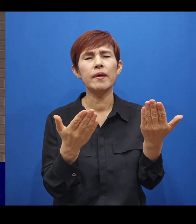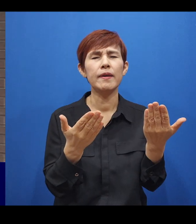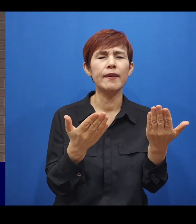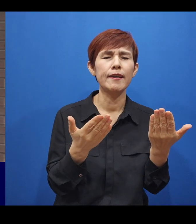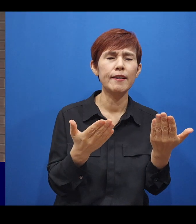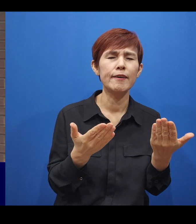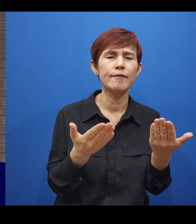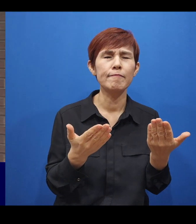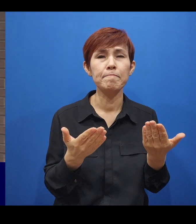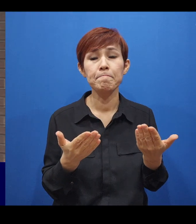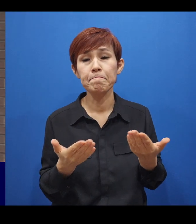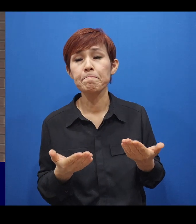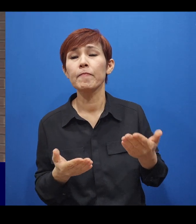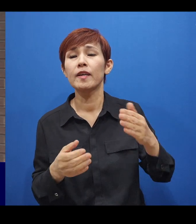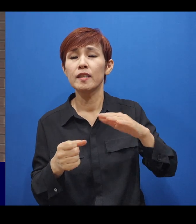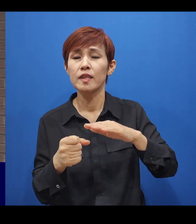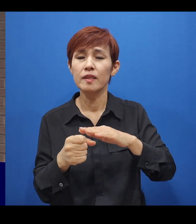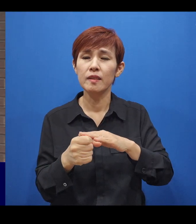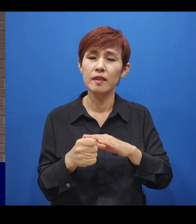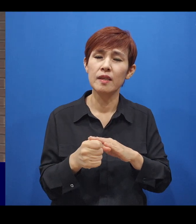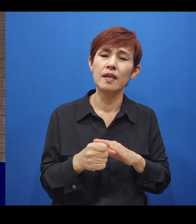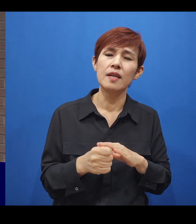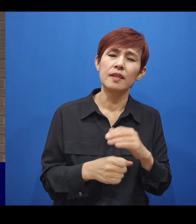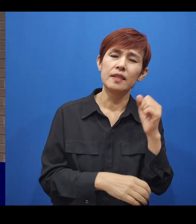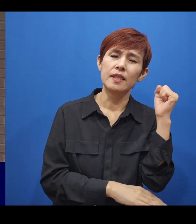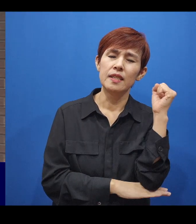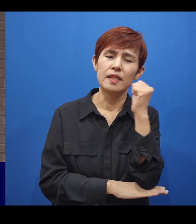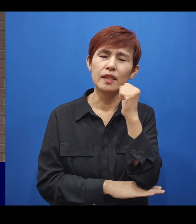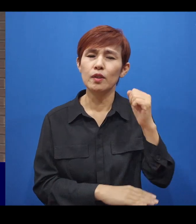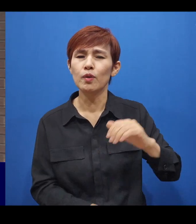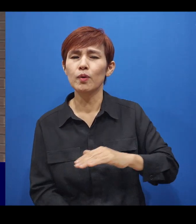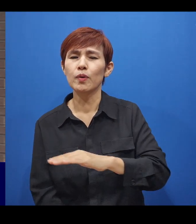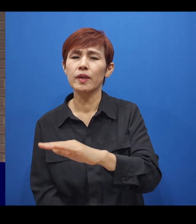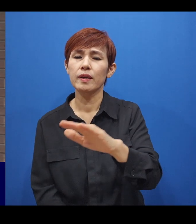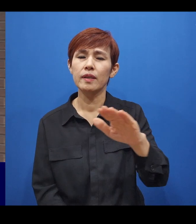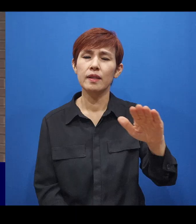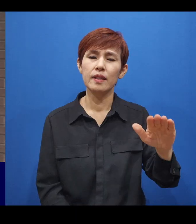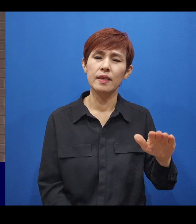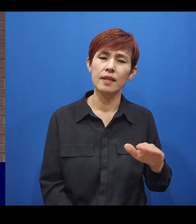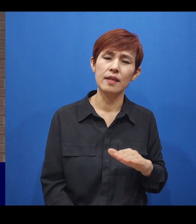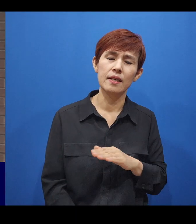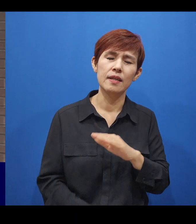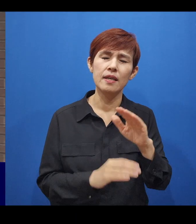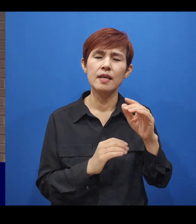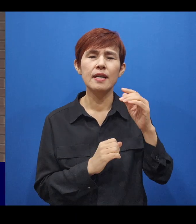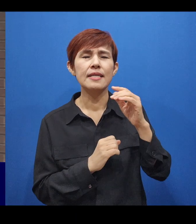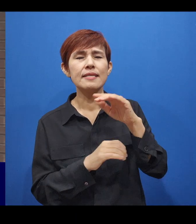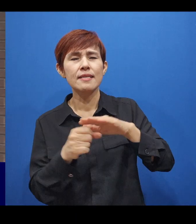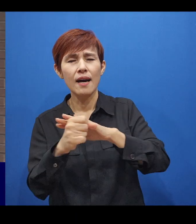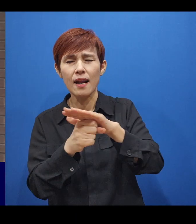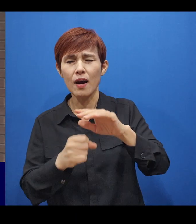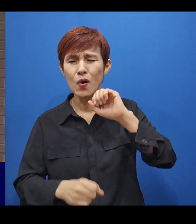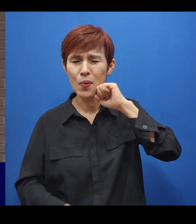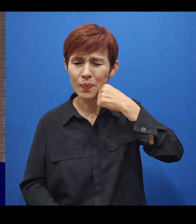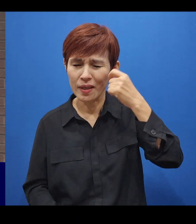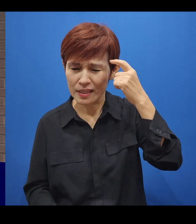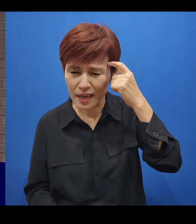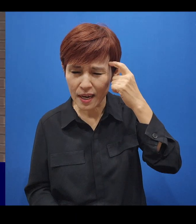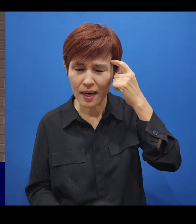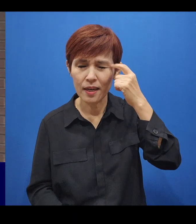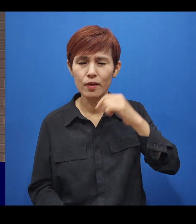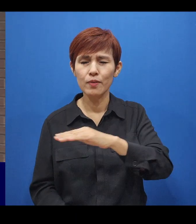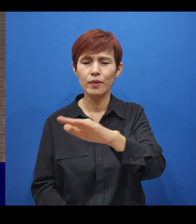붙드시네. 사랑을 포기하는, 사랑하기를 어려워하는 그런 우리 자신을 주님은 포기하지 않으세요. 주님은